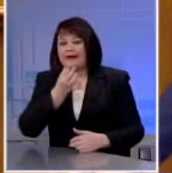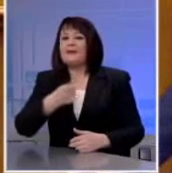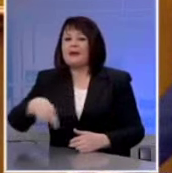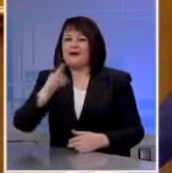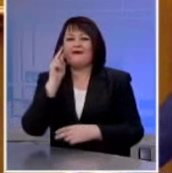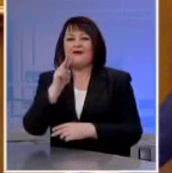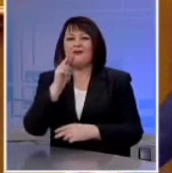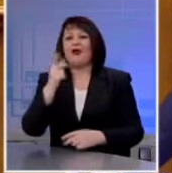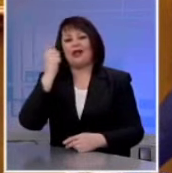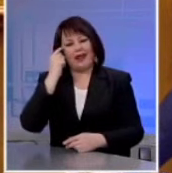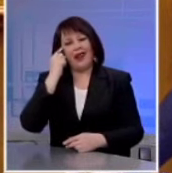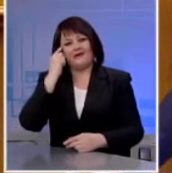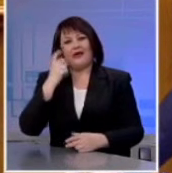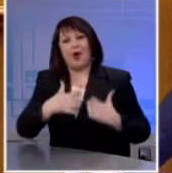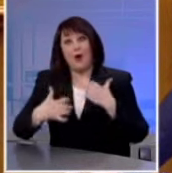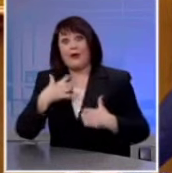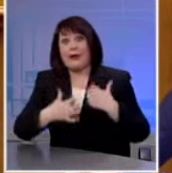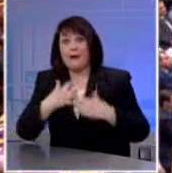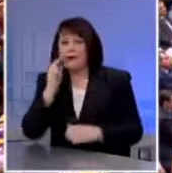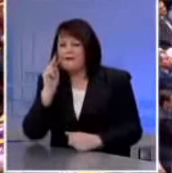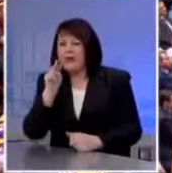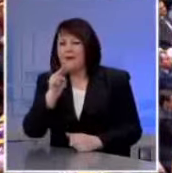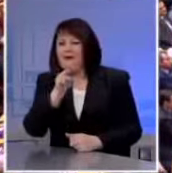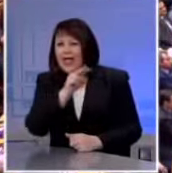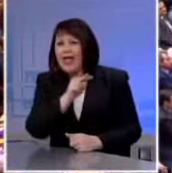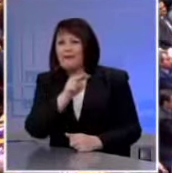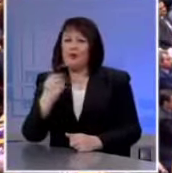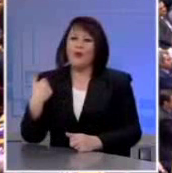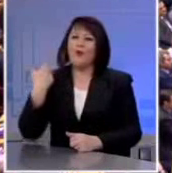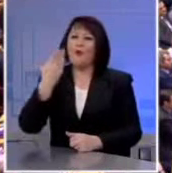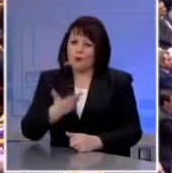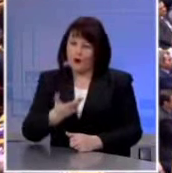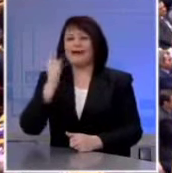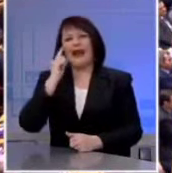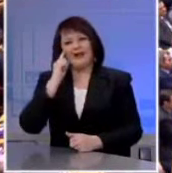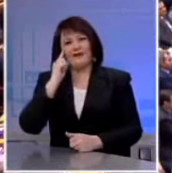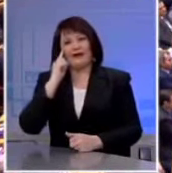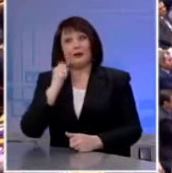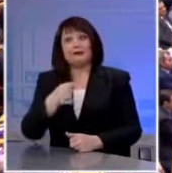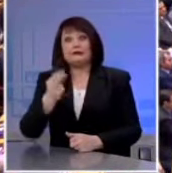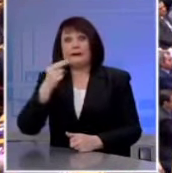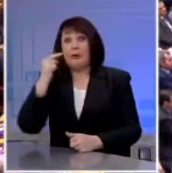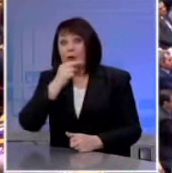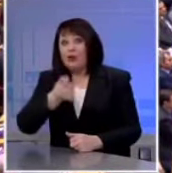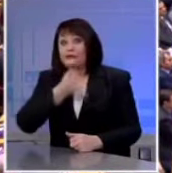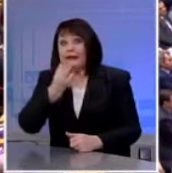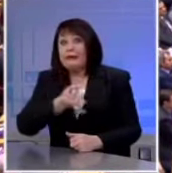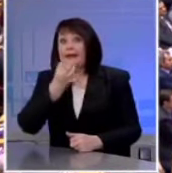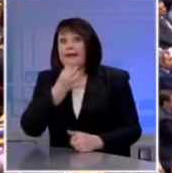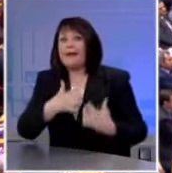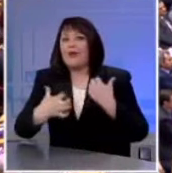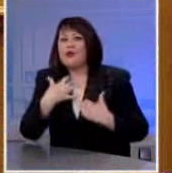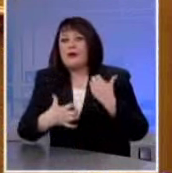καταλαβαίνω από τη στάση σας όλο αυτό το διάστημα είχατε περισσή αγωνία